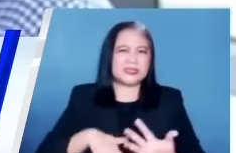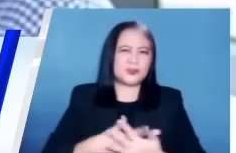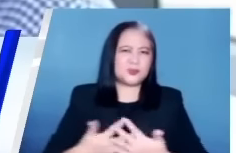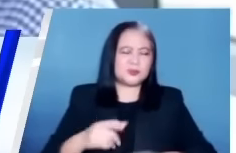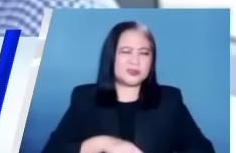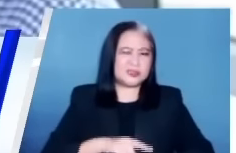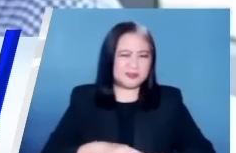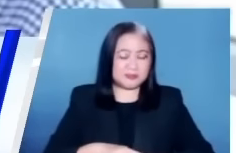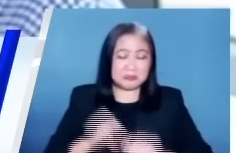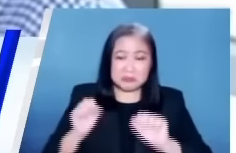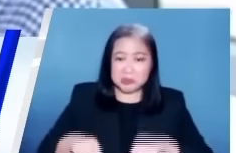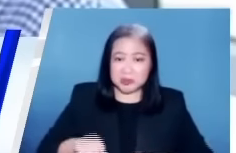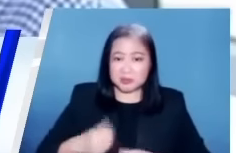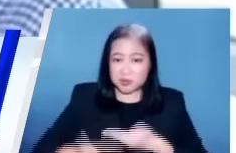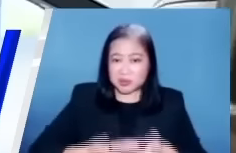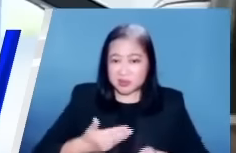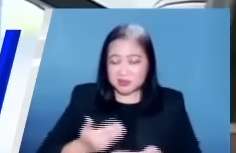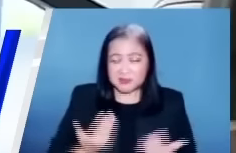the time